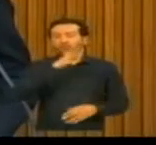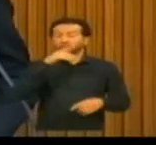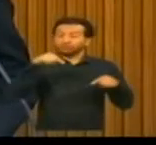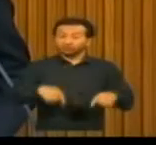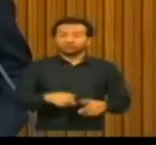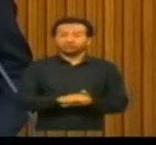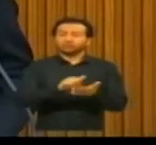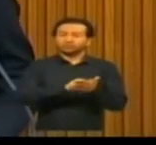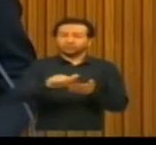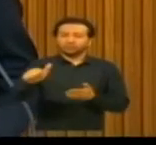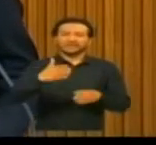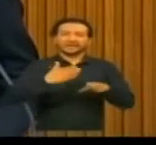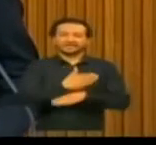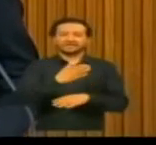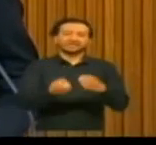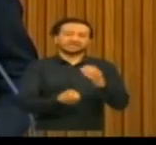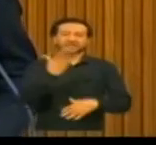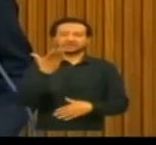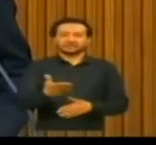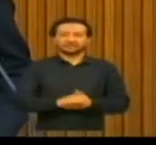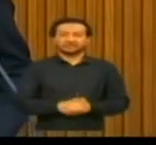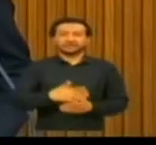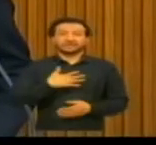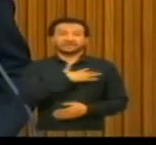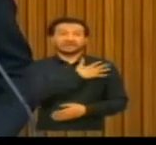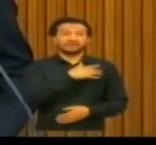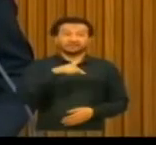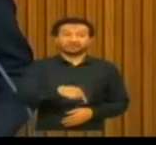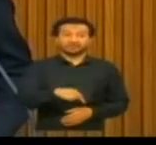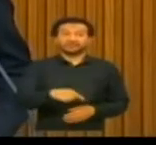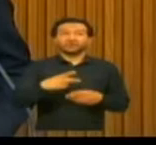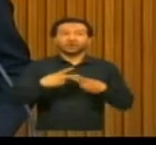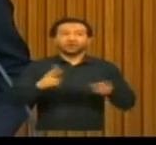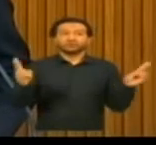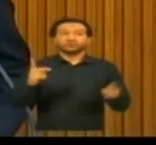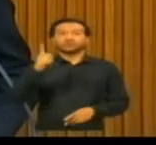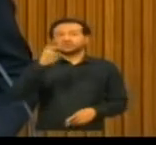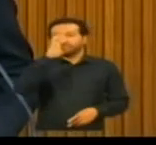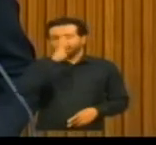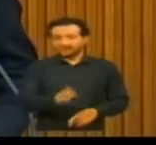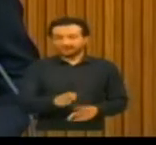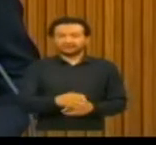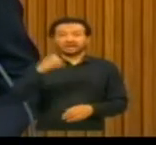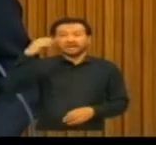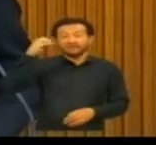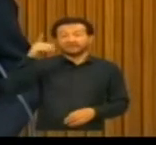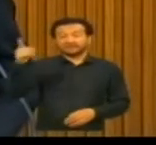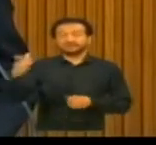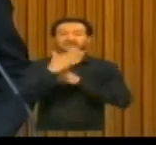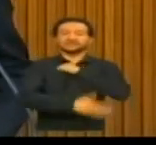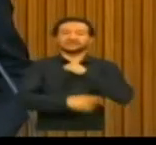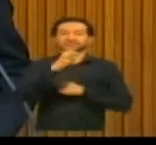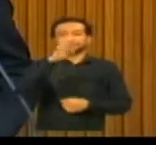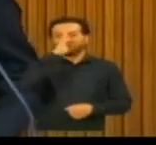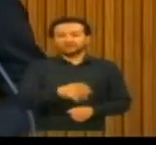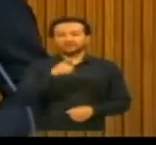bugün bütün gerçekler ortaya çıktı. Cumhuriyet Halk Partisi özgürlükçü bir parti, AK Parti yasakçı bir